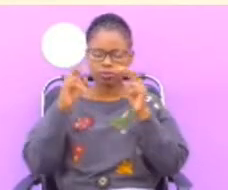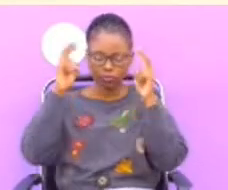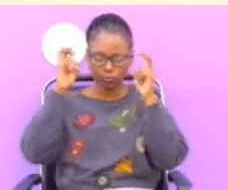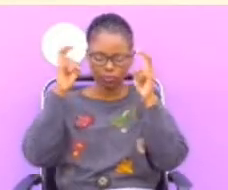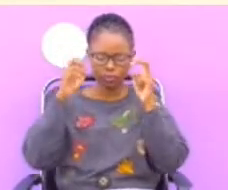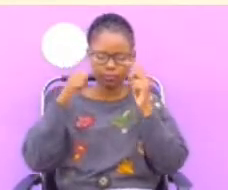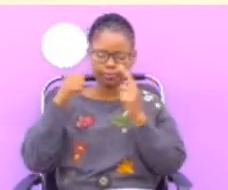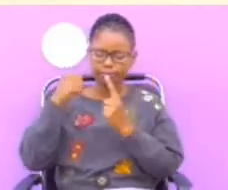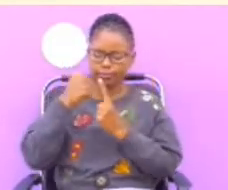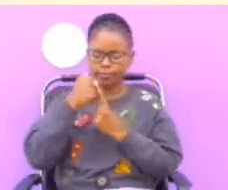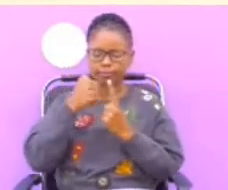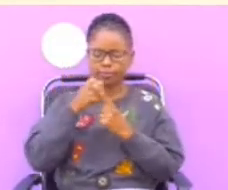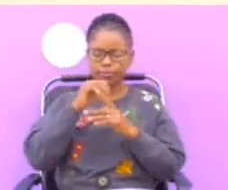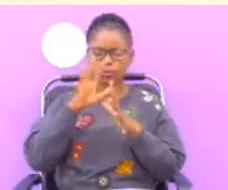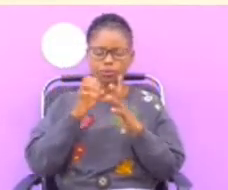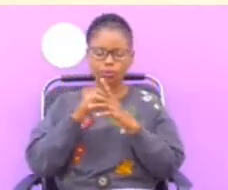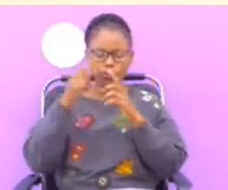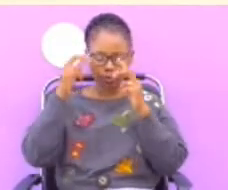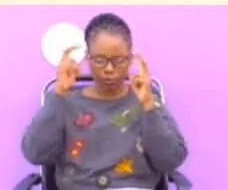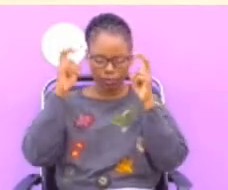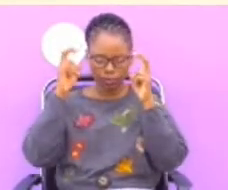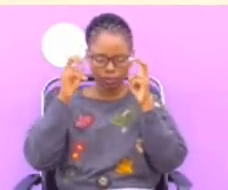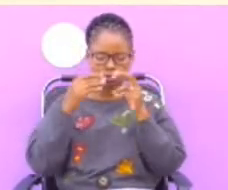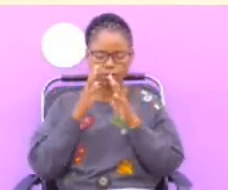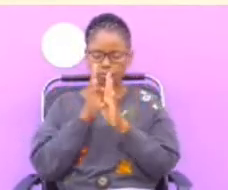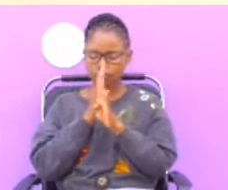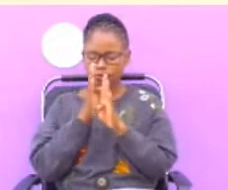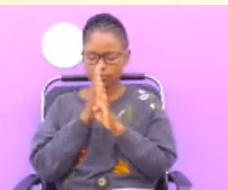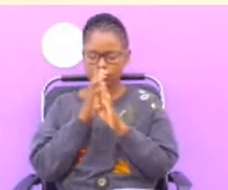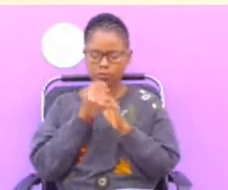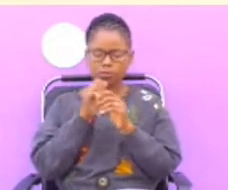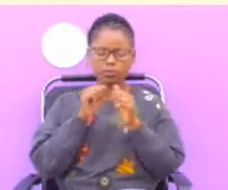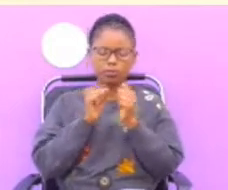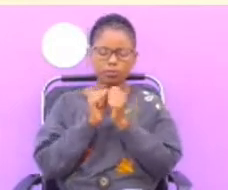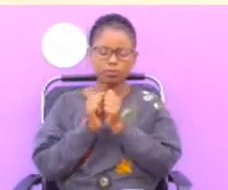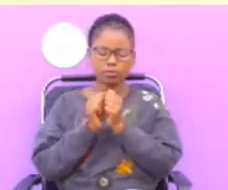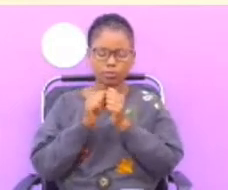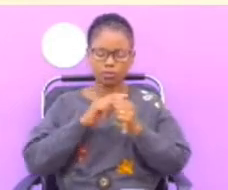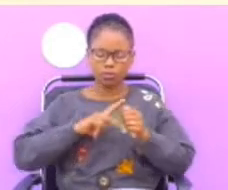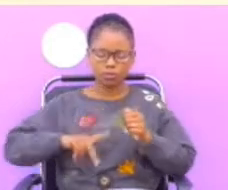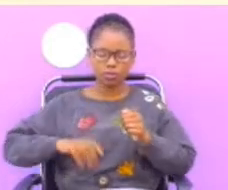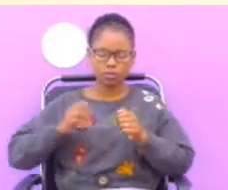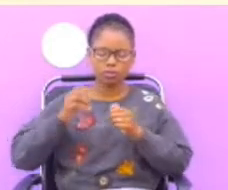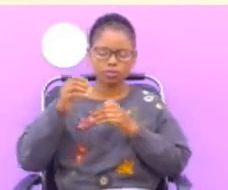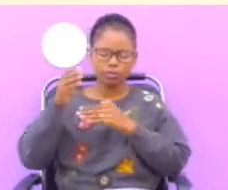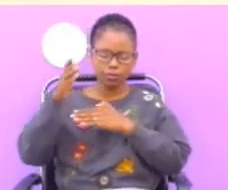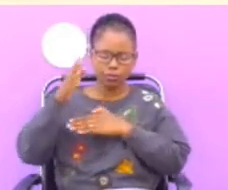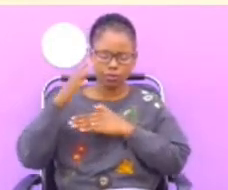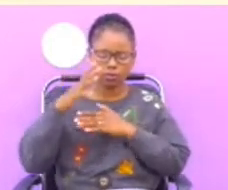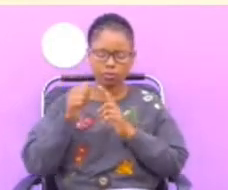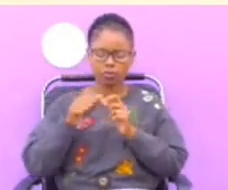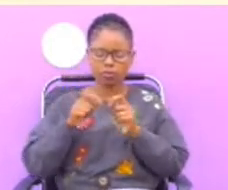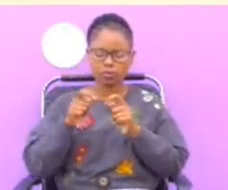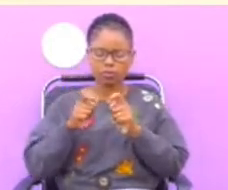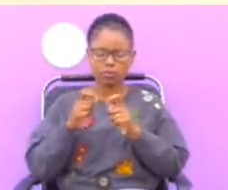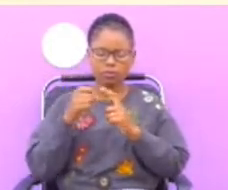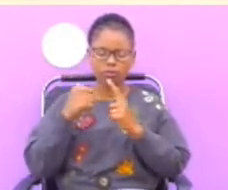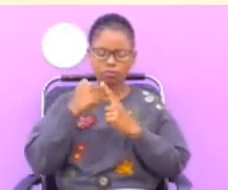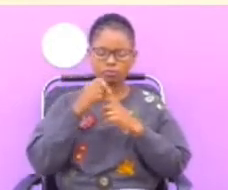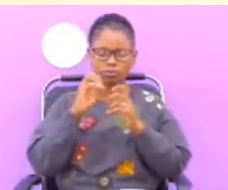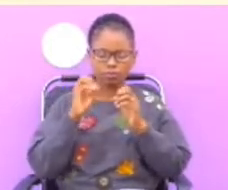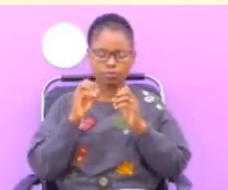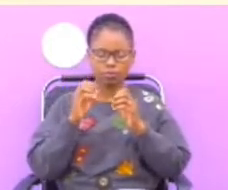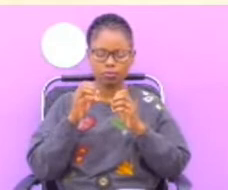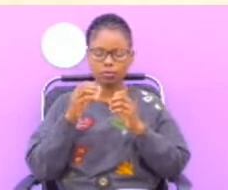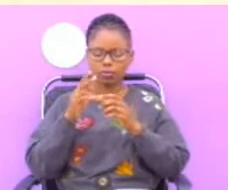mbara ciothe cia Saitani, tũkeyohithania na ũthamaki wa Ngai witũ ũrĩa ũtatoragio nĩ mbara. Rĩĩtwa rĩaku